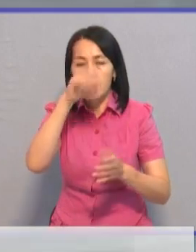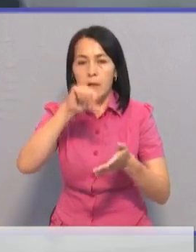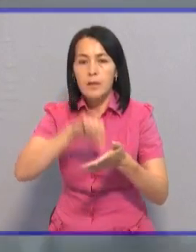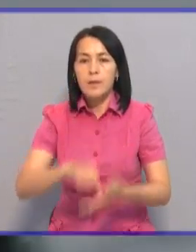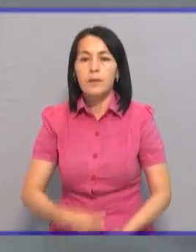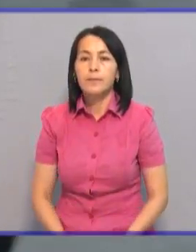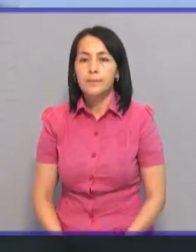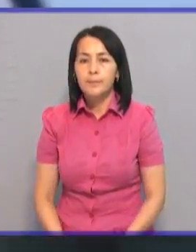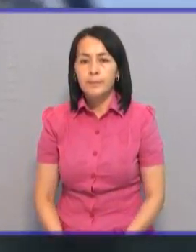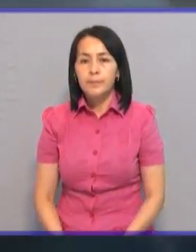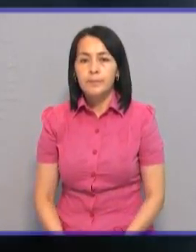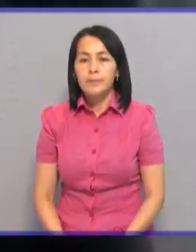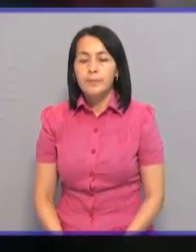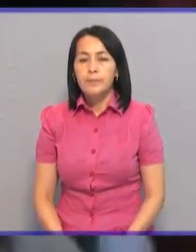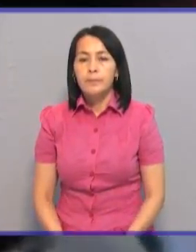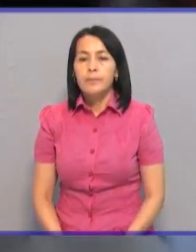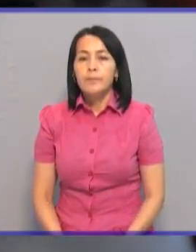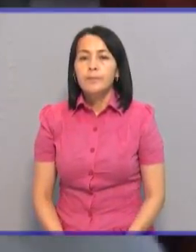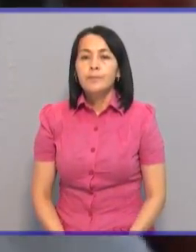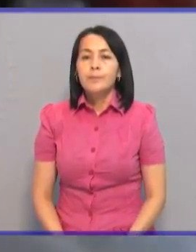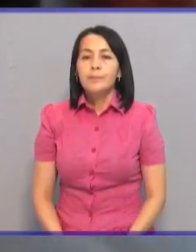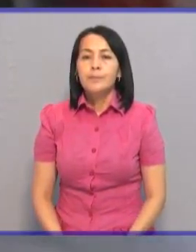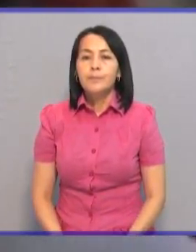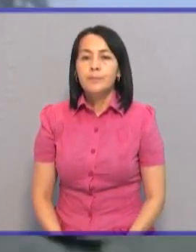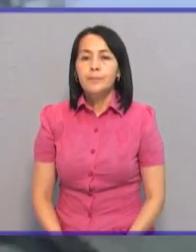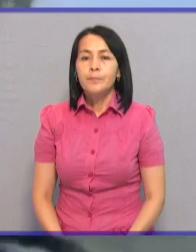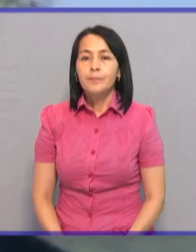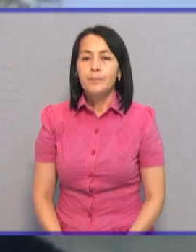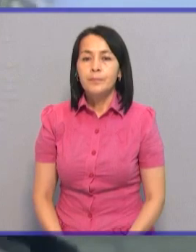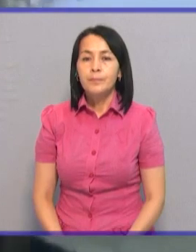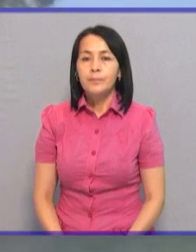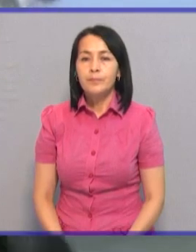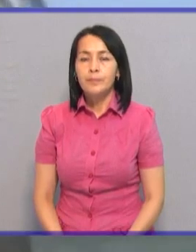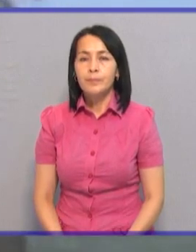атсалысқан. Аяулым Жылқыбай, Күнту Арынбек, Айбек Бекбау, Нұрлыбек Асқарұлы, жаңалықтар.